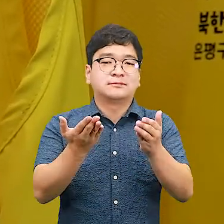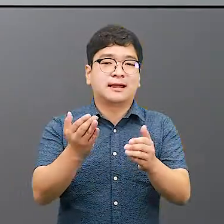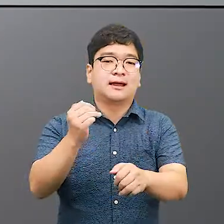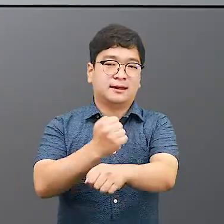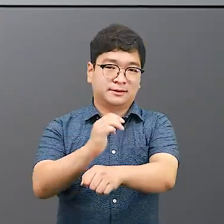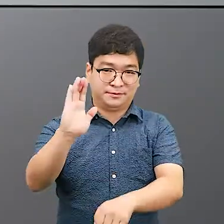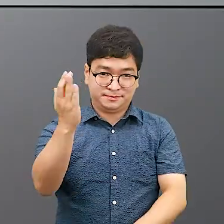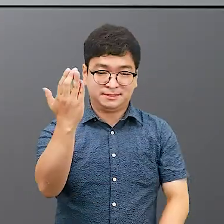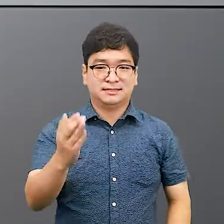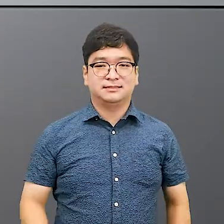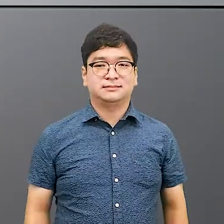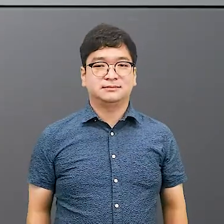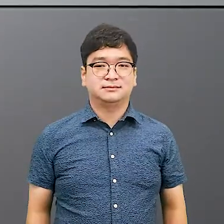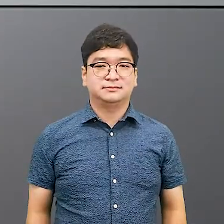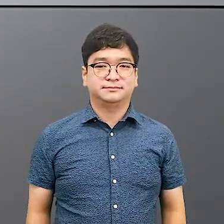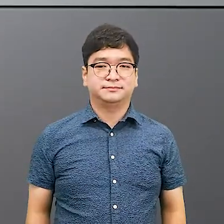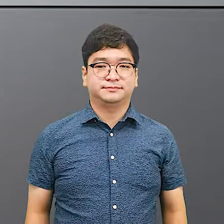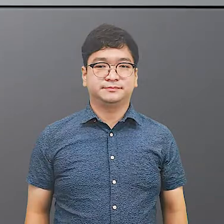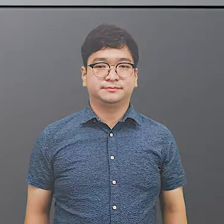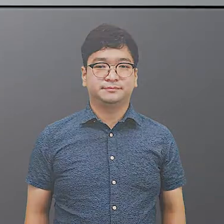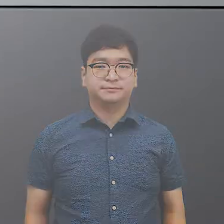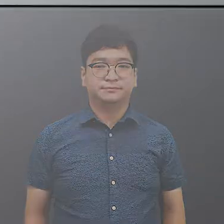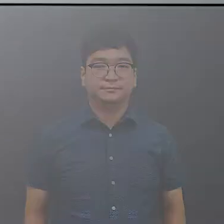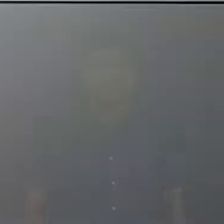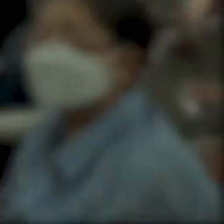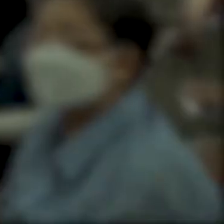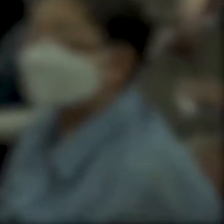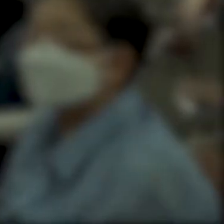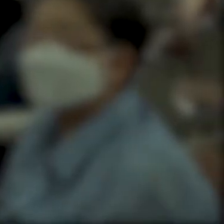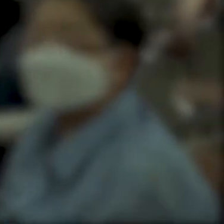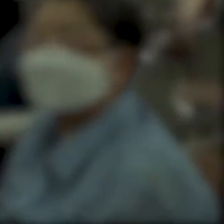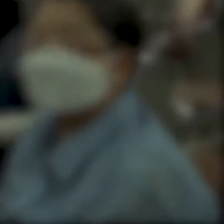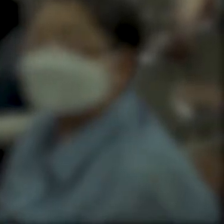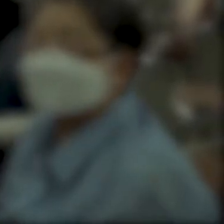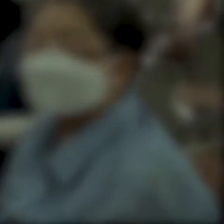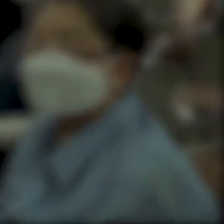이렇게 들어와서 이제 여기를 알게 돼서 봉사를 하게 됐습니다.